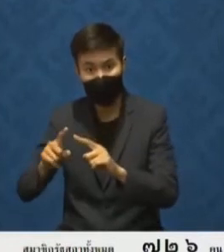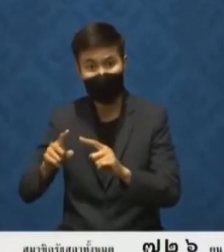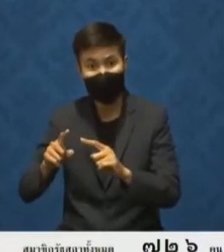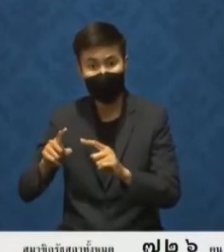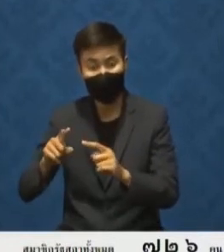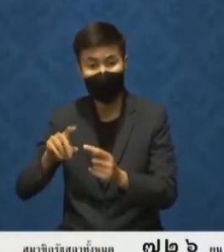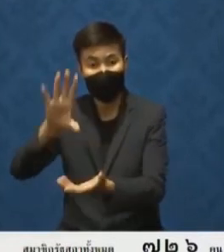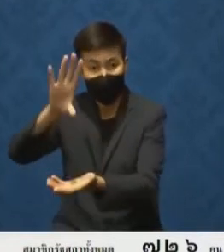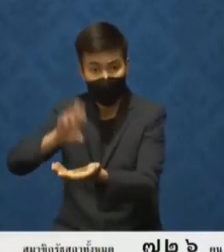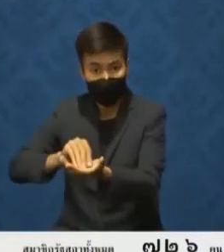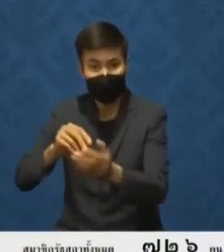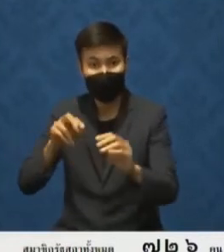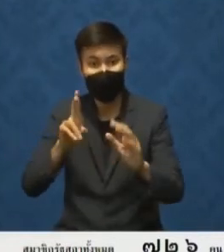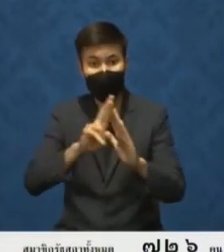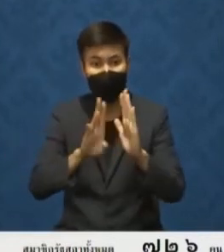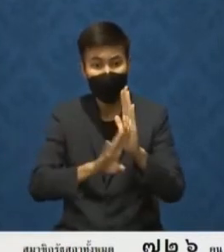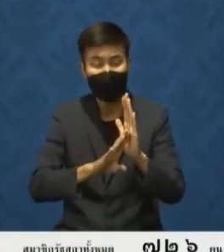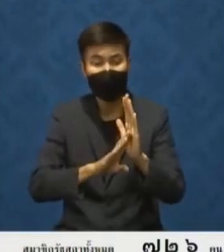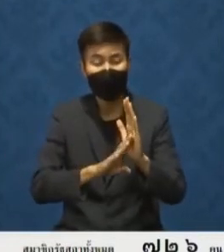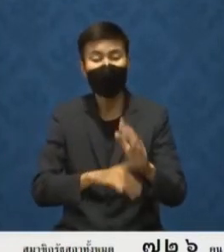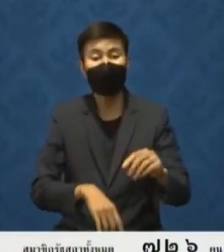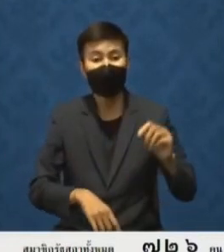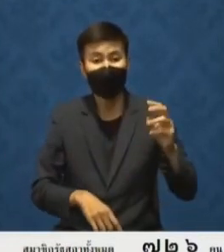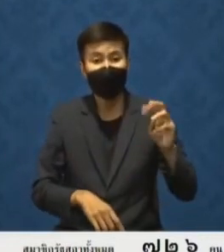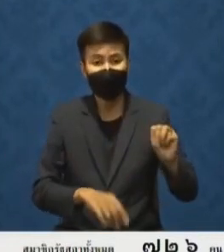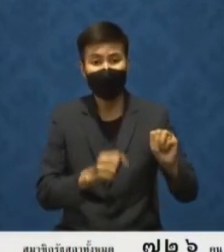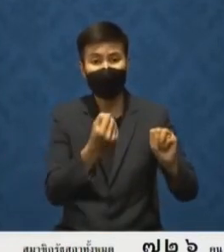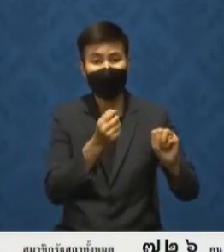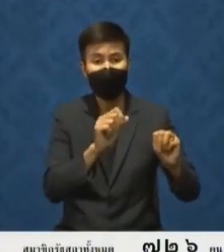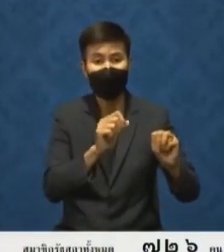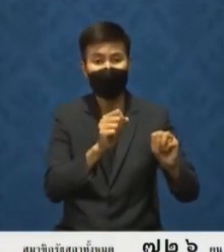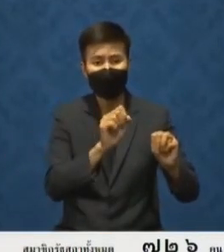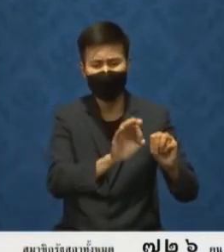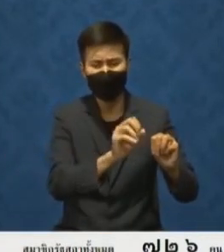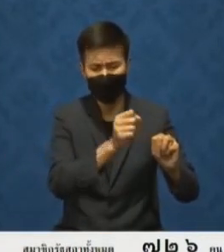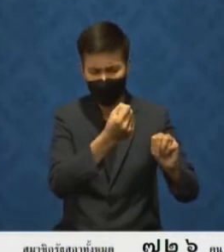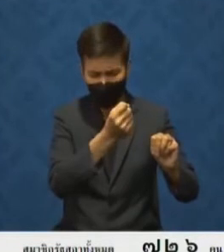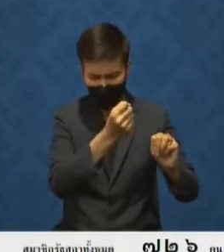อเปรีตนารมในมาตiateiroidonna